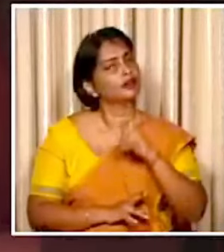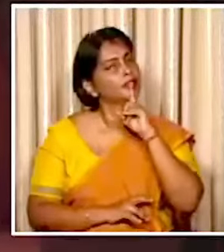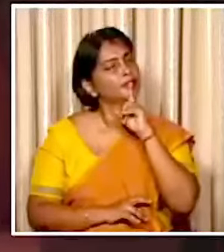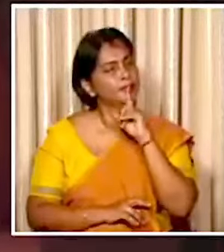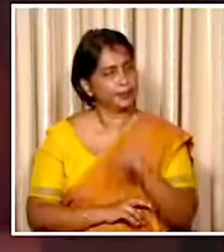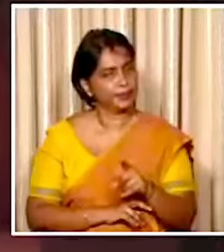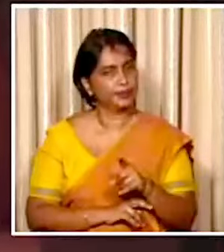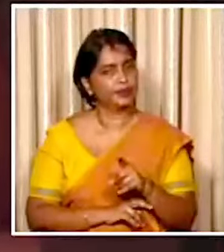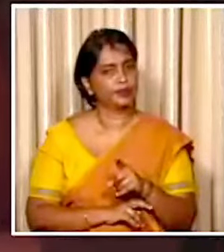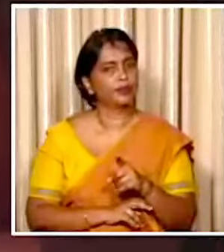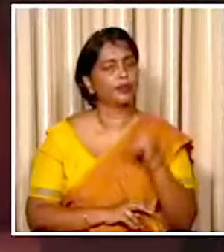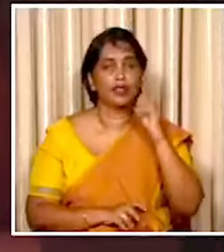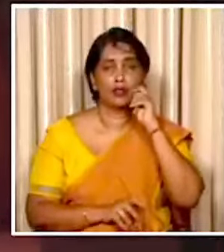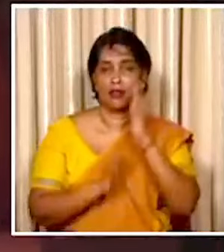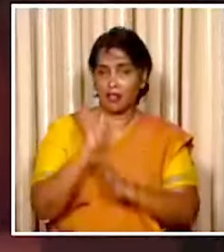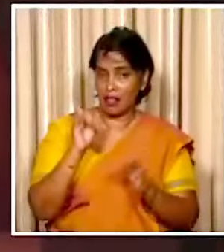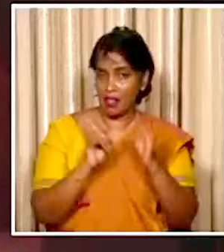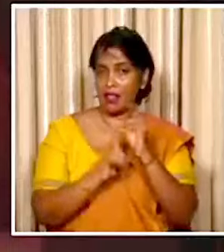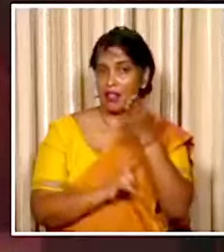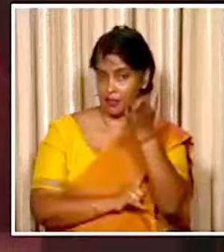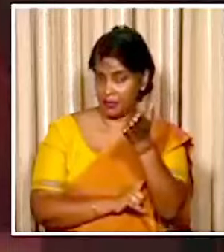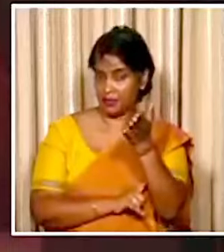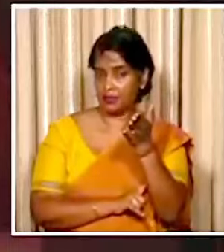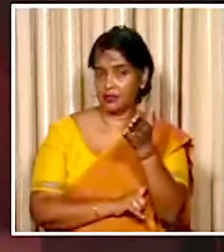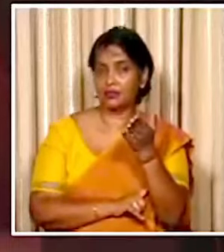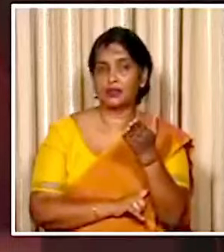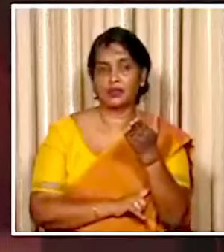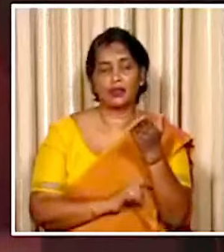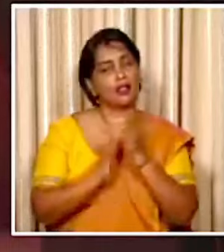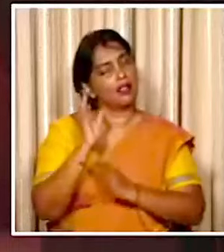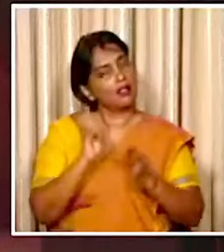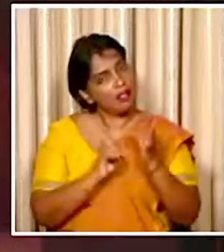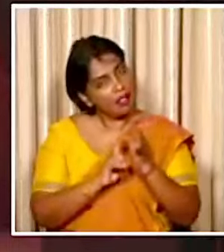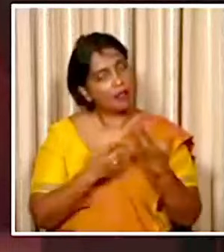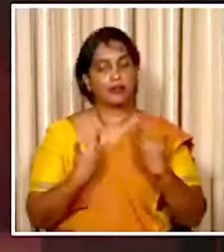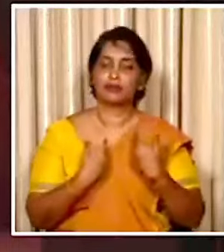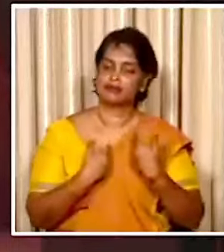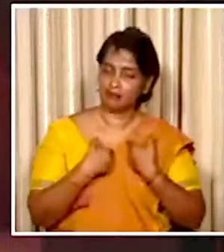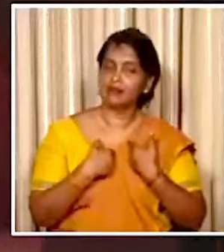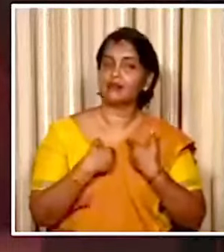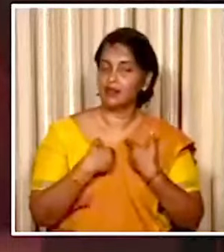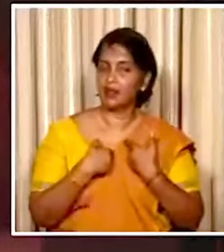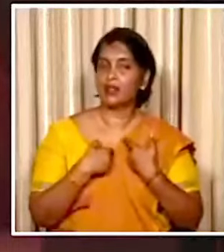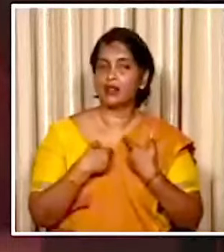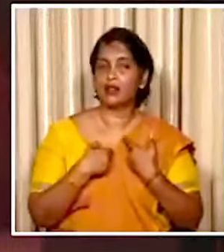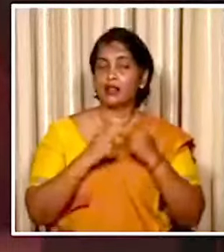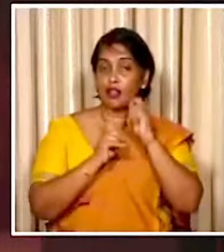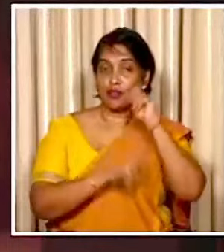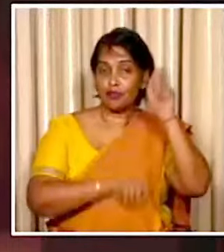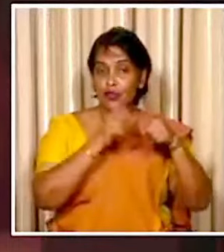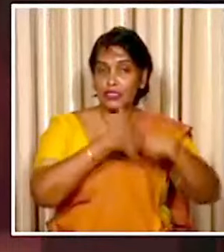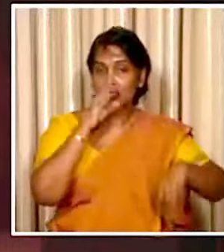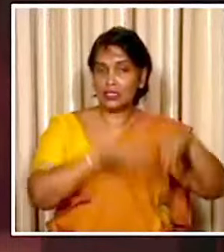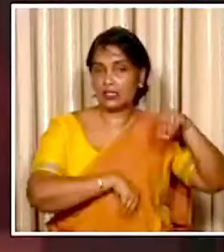අහන්නේ, මහජන නියෝජිතෙක් වෙන ඔබතුමත්, මහජන නියෝජිත වුණ අපිත් ජනතාවගේ ඡන්දෙන්